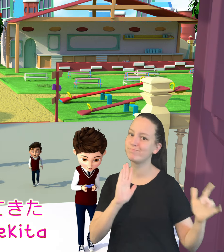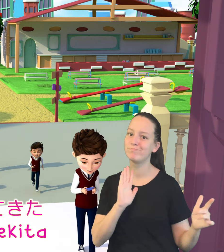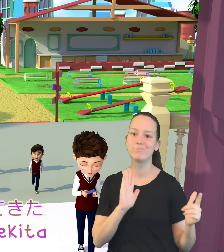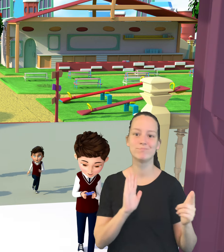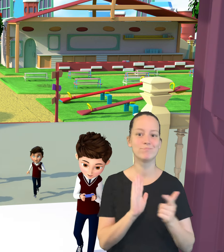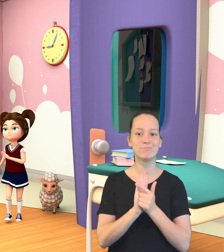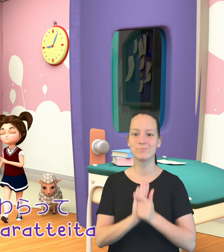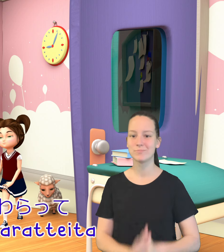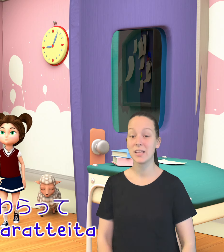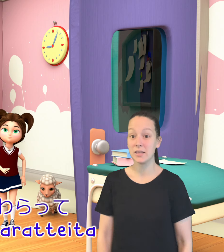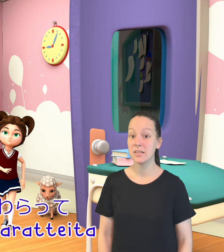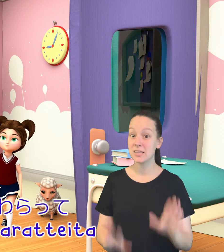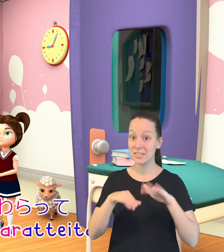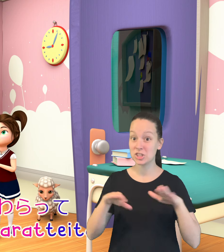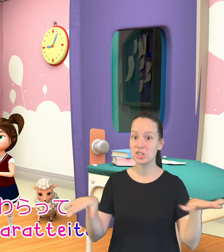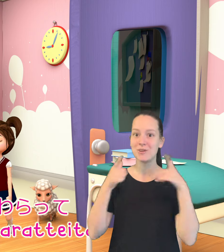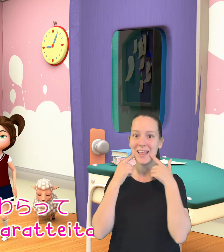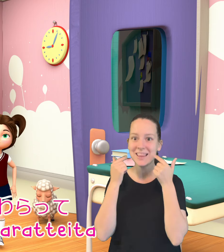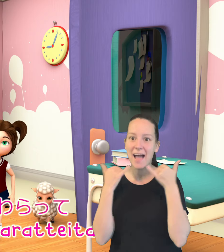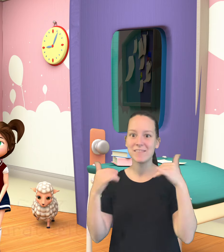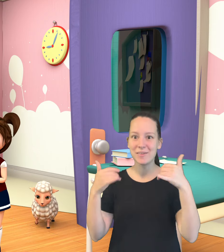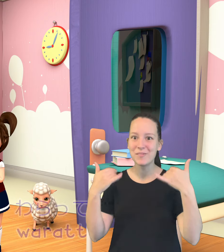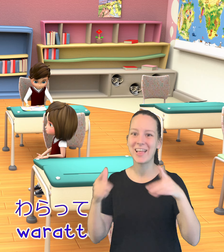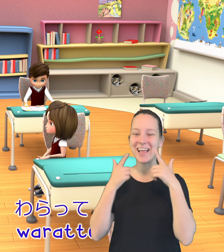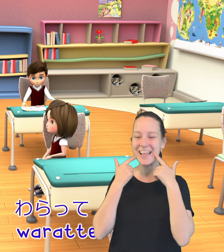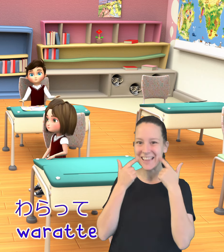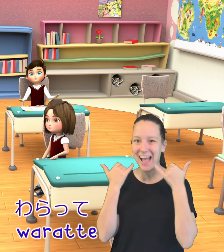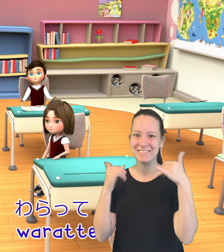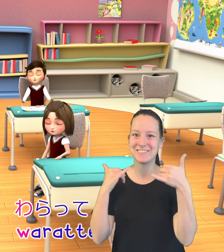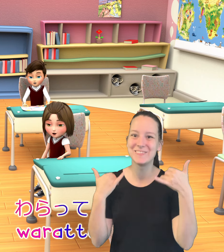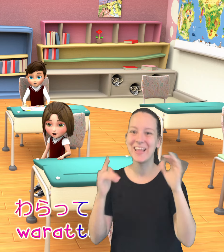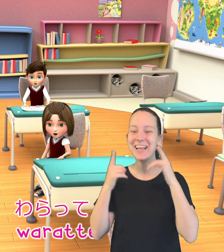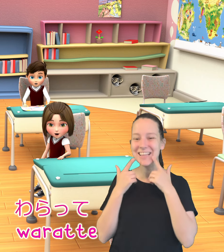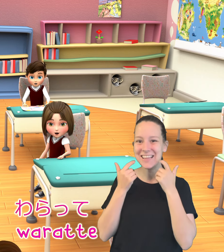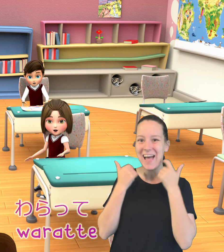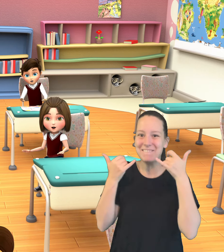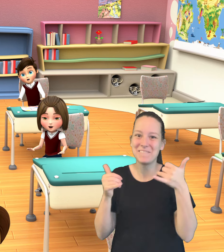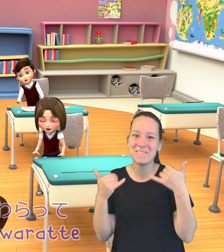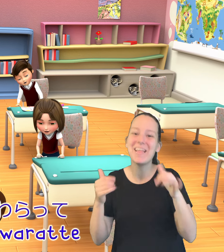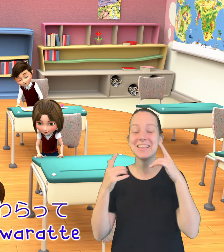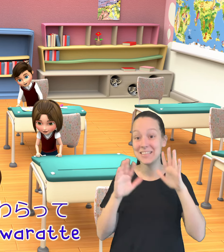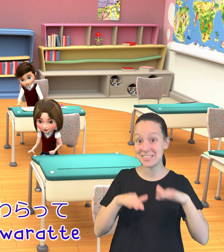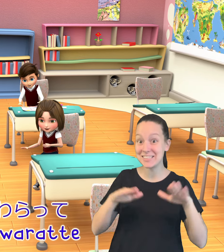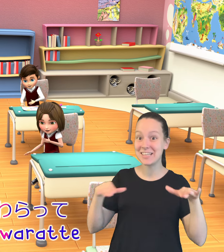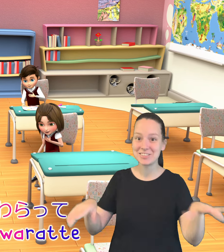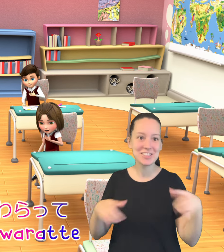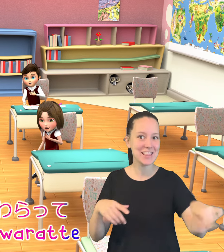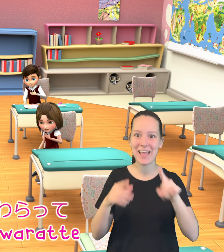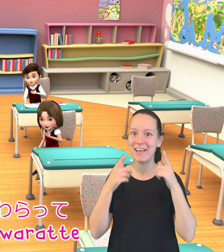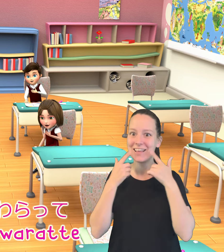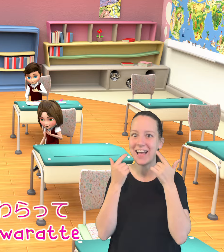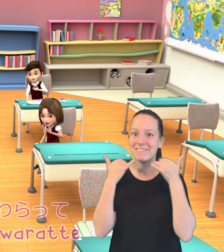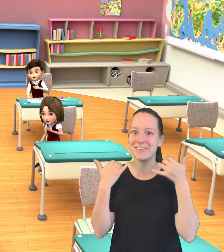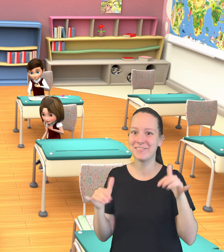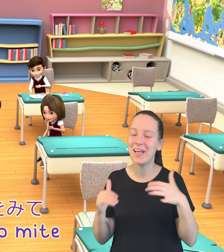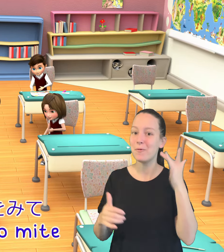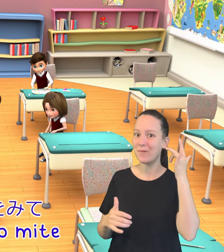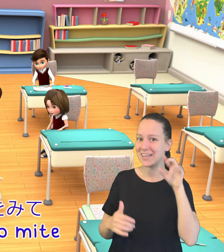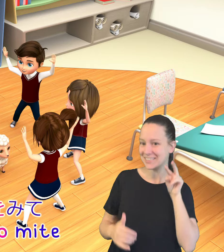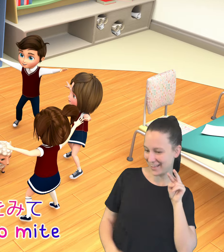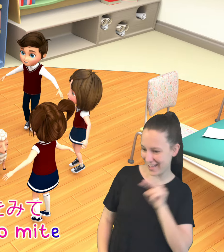きた生徒が笑った笑った笑った生徒が笑っ